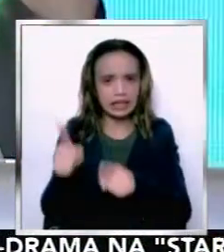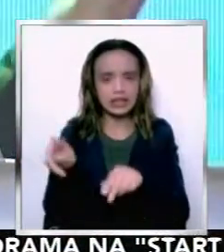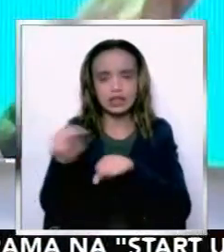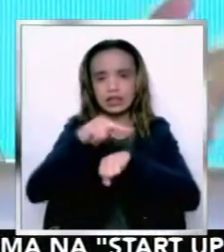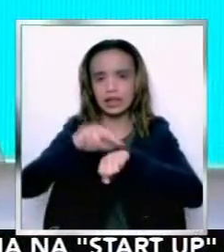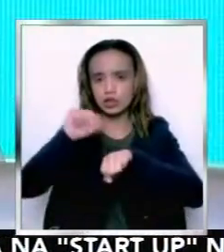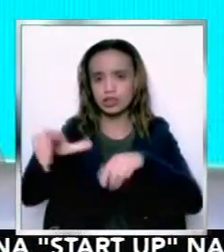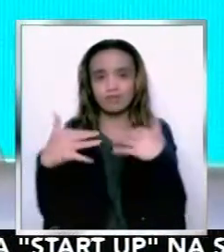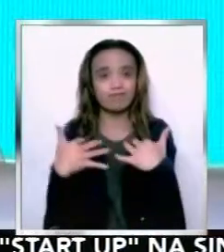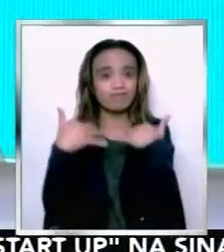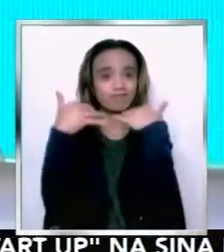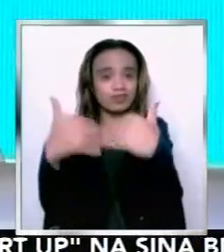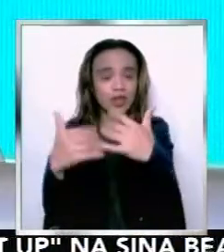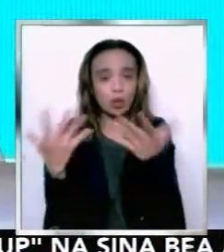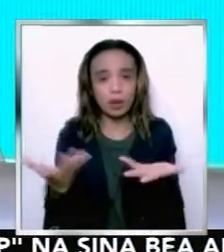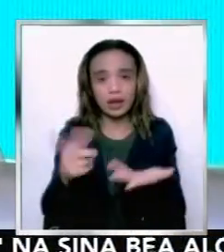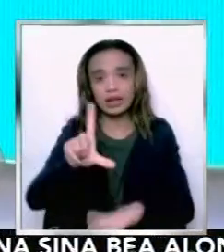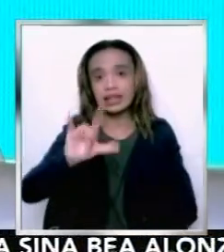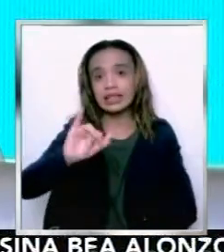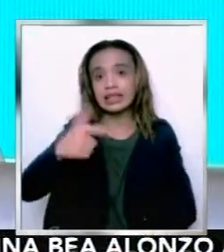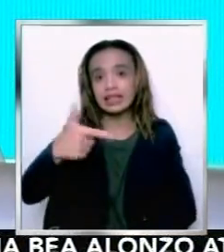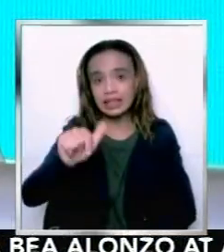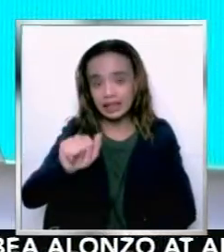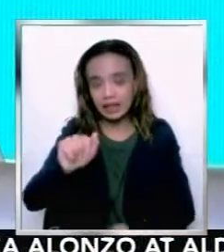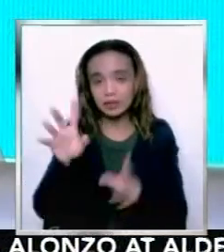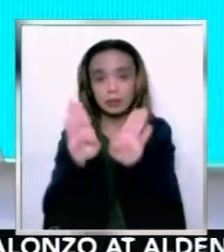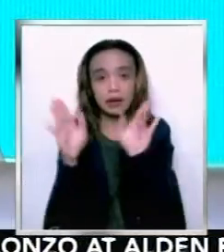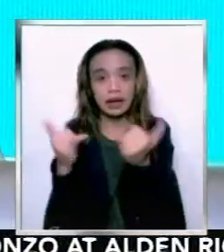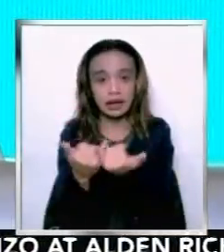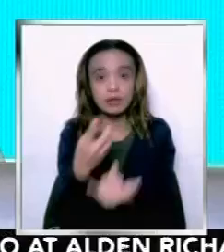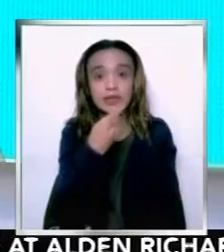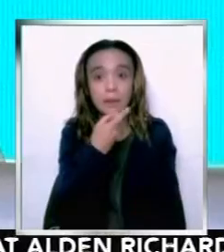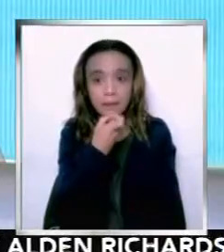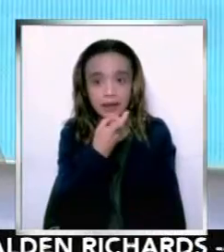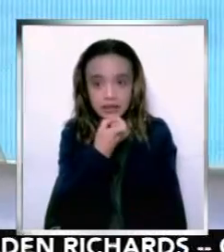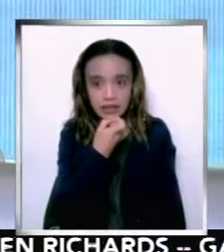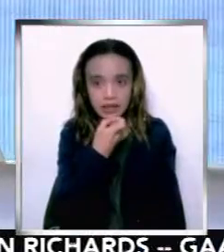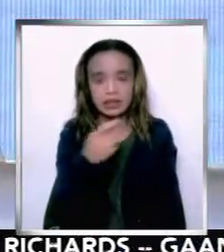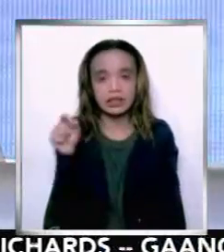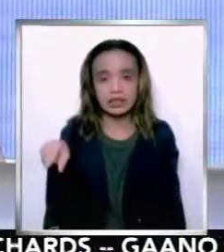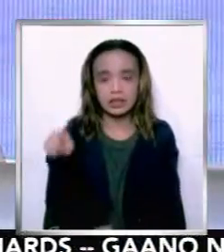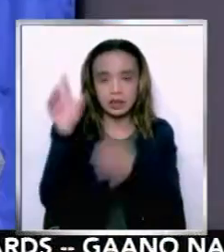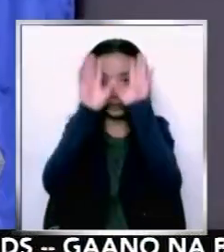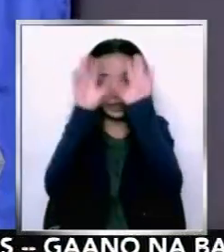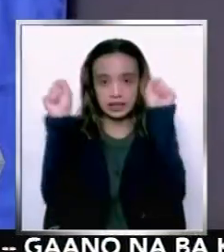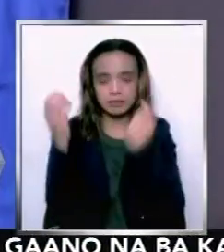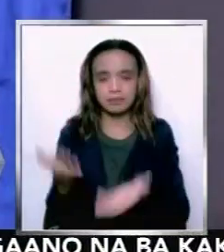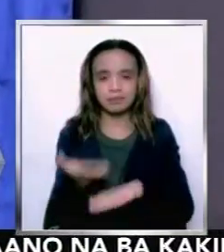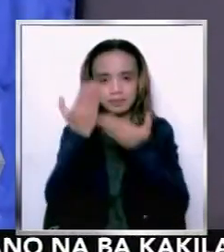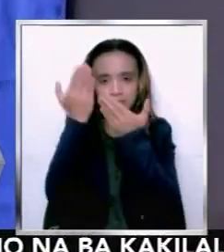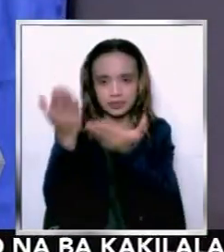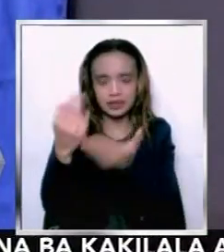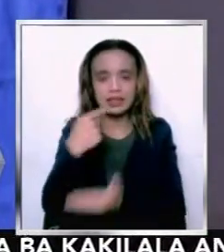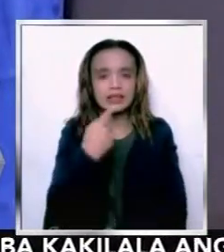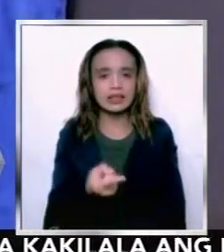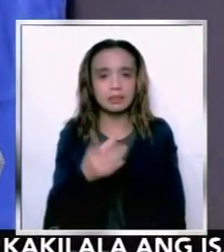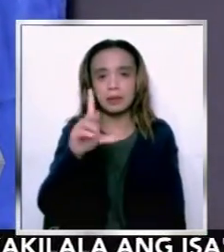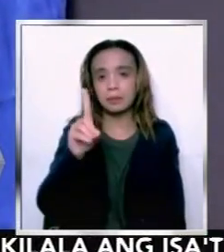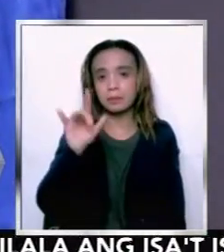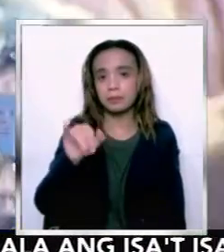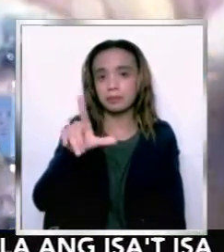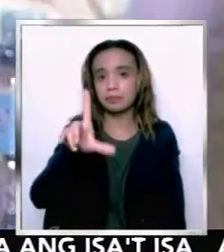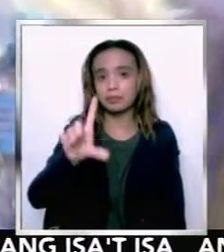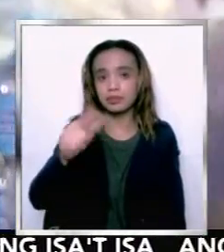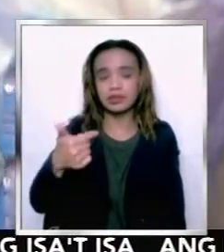Barangay sa Pilipinas sa Pasay kung saan inendorso siya ng presidente ng grupo. Sabi ni DILG Undersecretary for